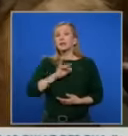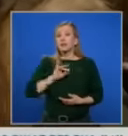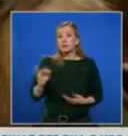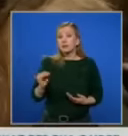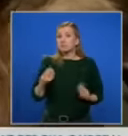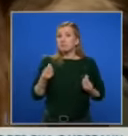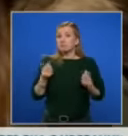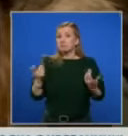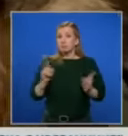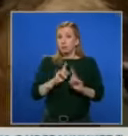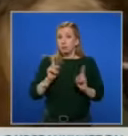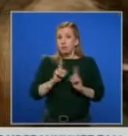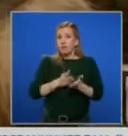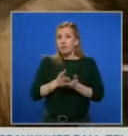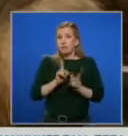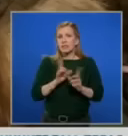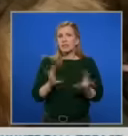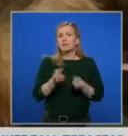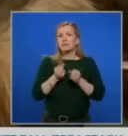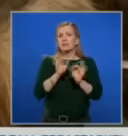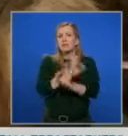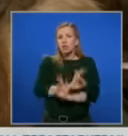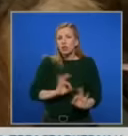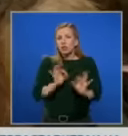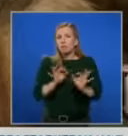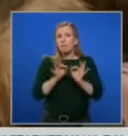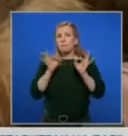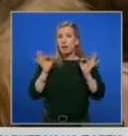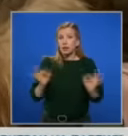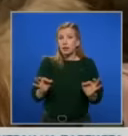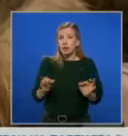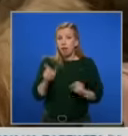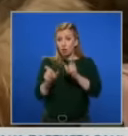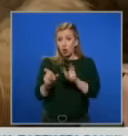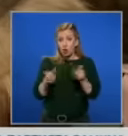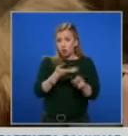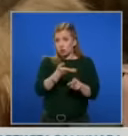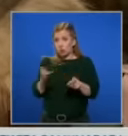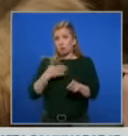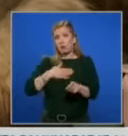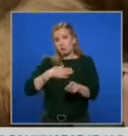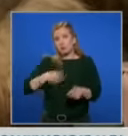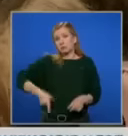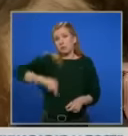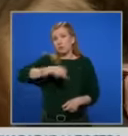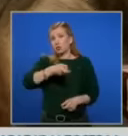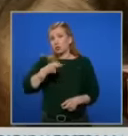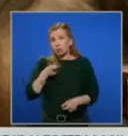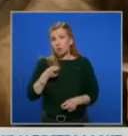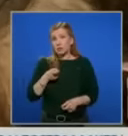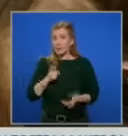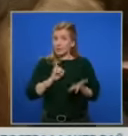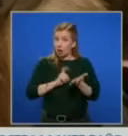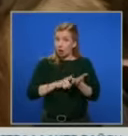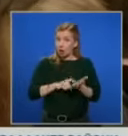И всъщност по никакъв начин не се взимат никакви мерки. Хората притежават пистолети